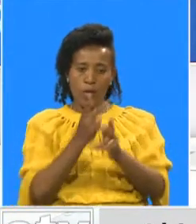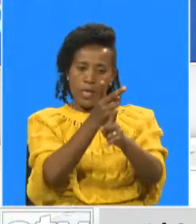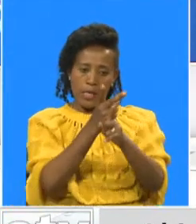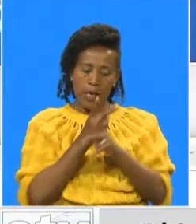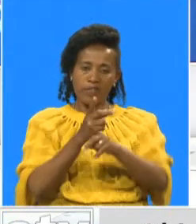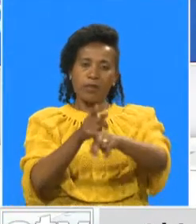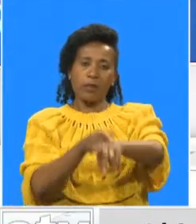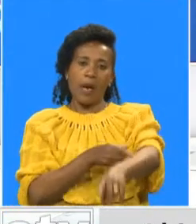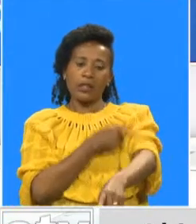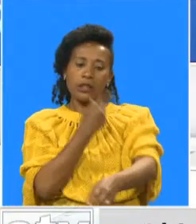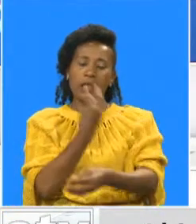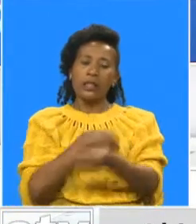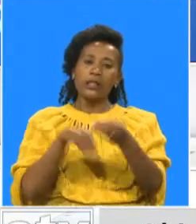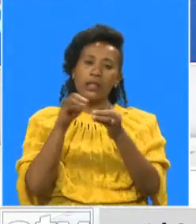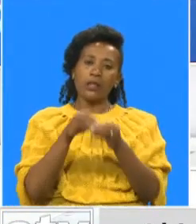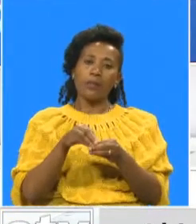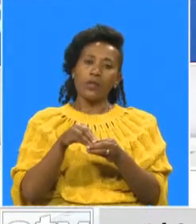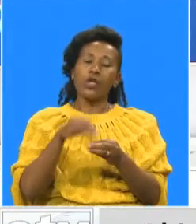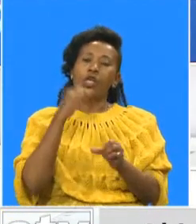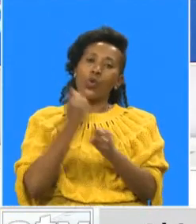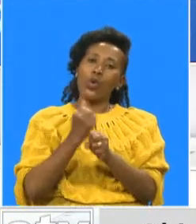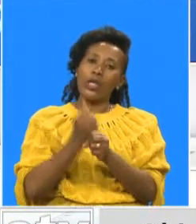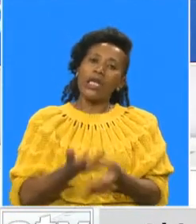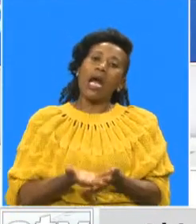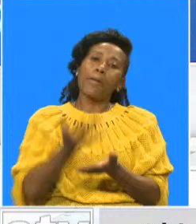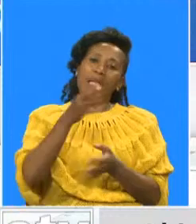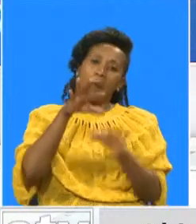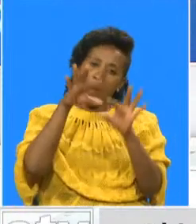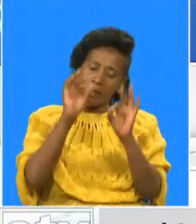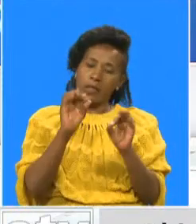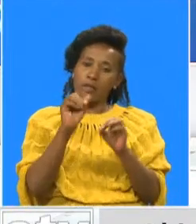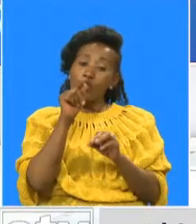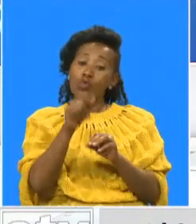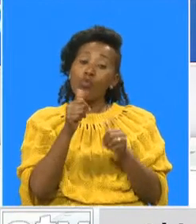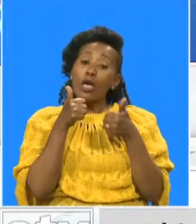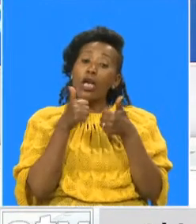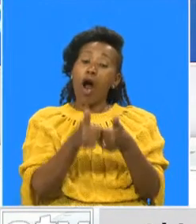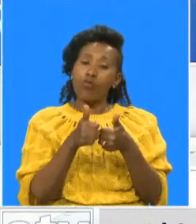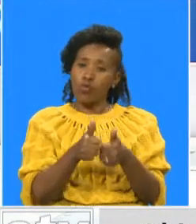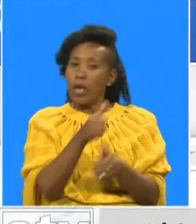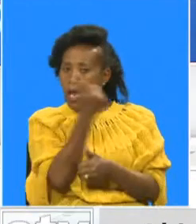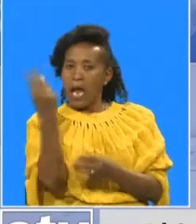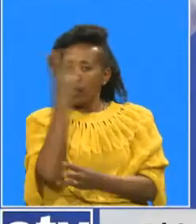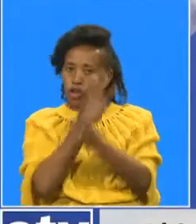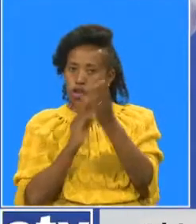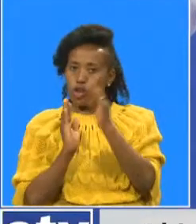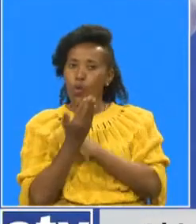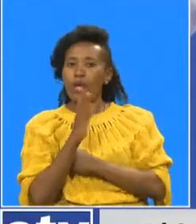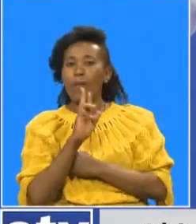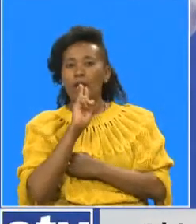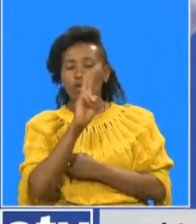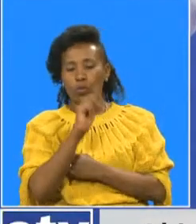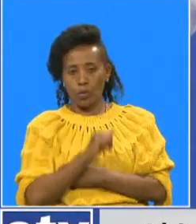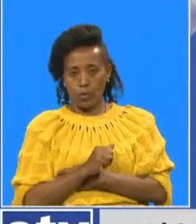የብድር ማራዘሚያ ተጨማሪ ወርኪንግ ካፒታል የማግኘት ምናምኑ እሱም ራሱ ሌላ ችግር እየሆነባቸው